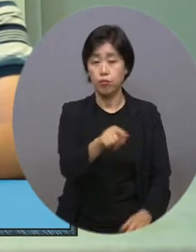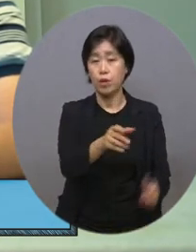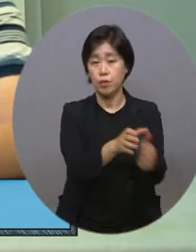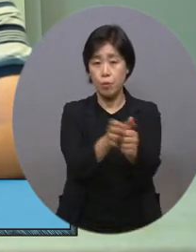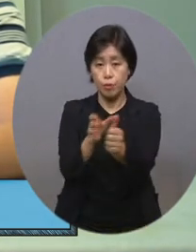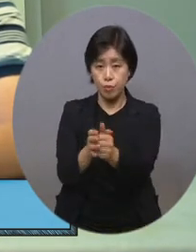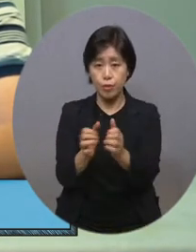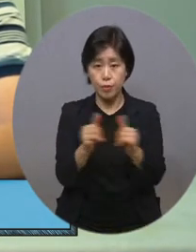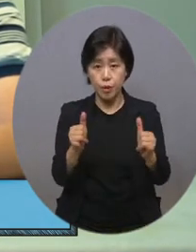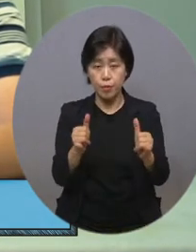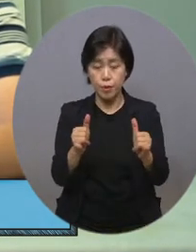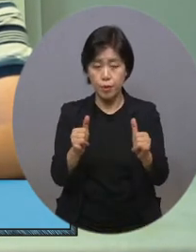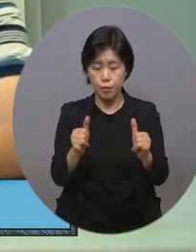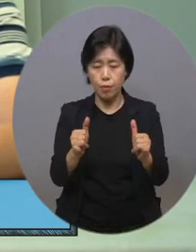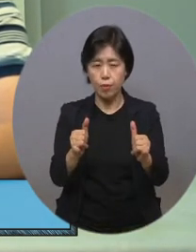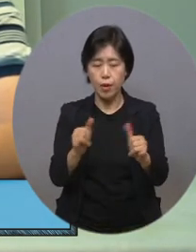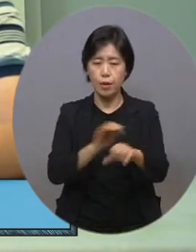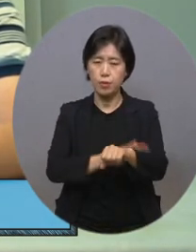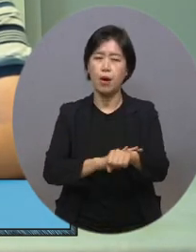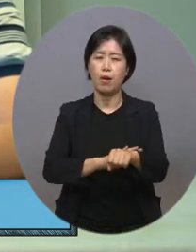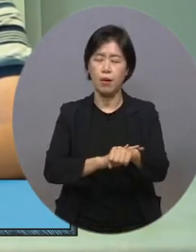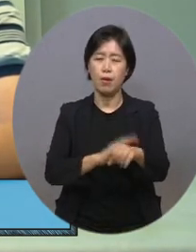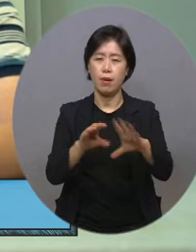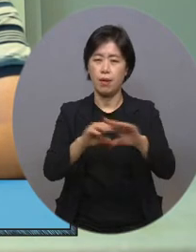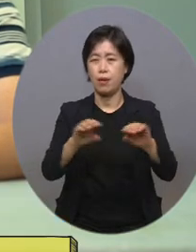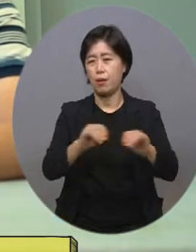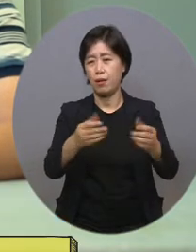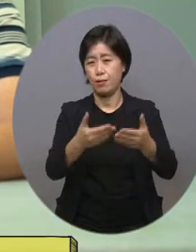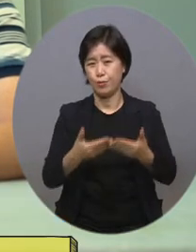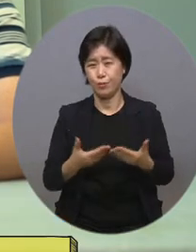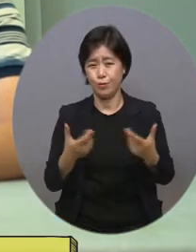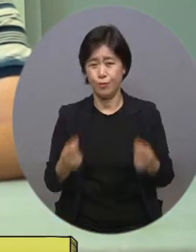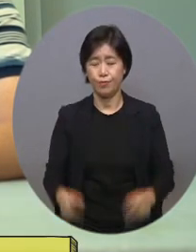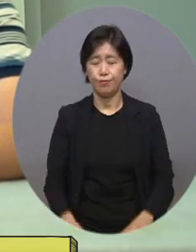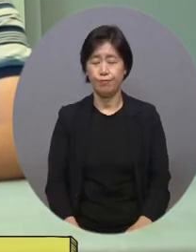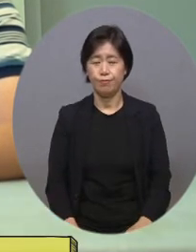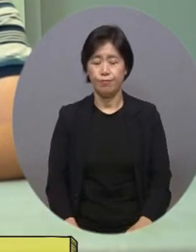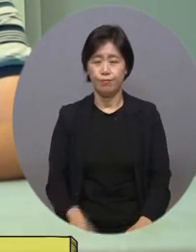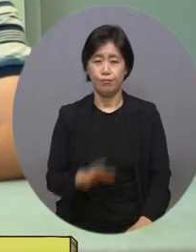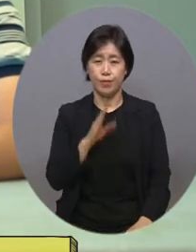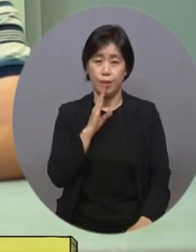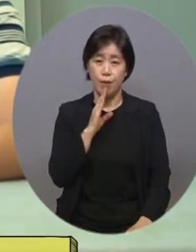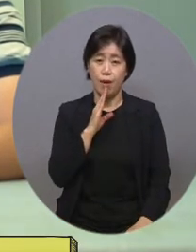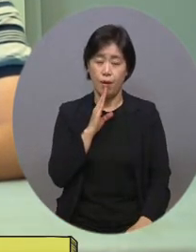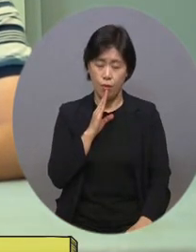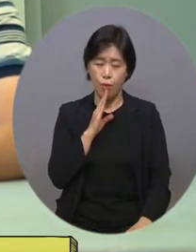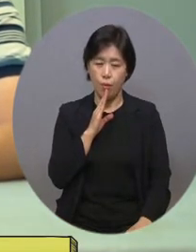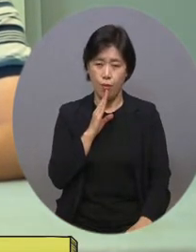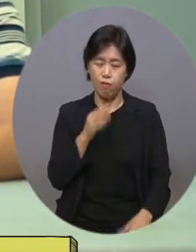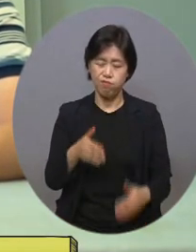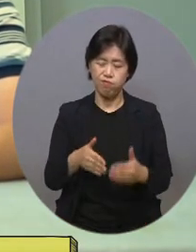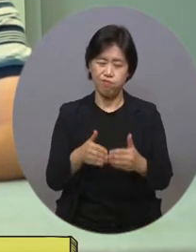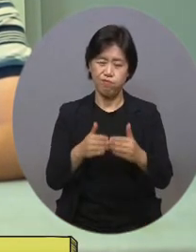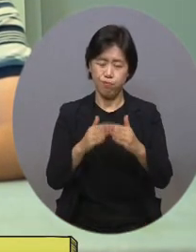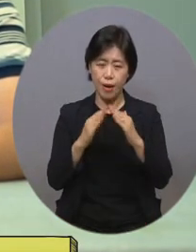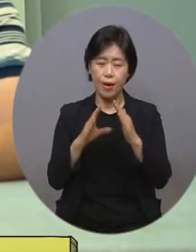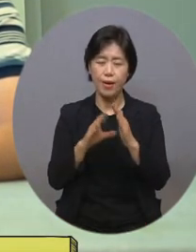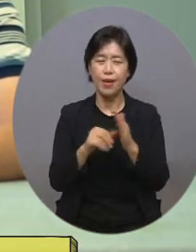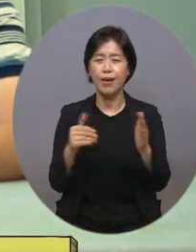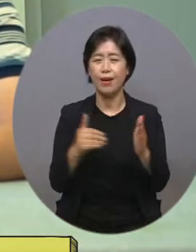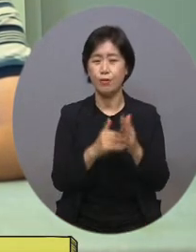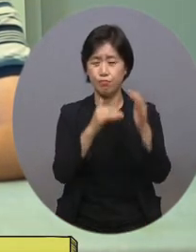분이 슬기롭게 해서 만들어진 걸로 알고 있습니다. 네. 네, 정말 조금 어렵게 만들어졌는데 예. 그래도 너무